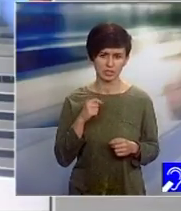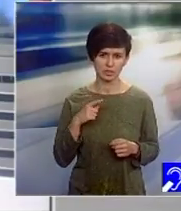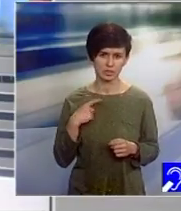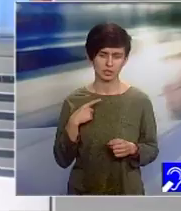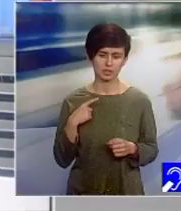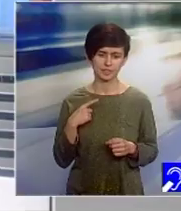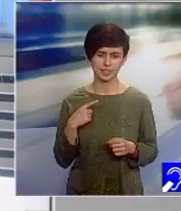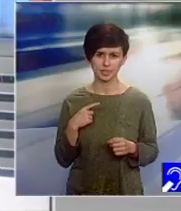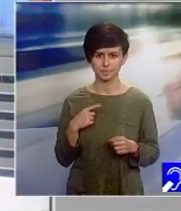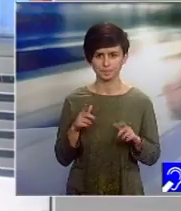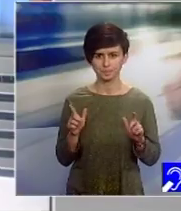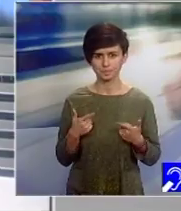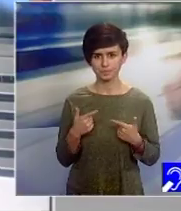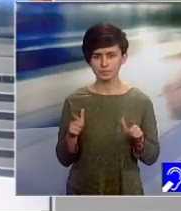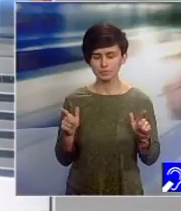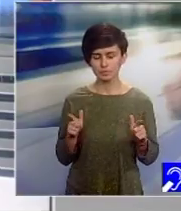Flautul Fermecat.